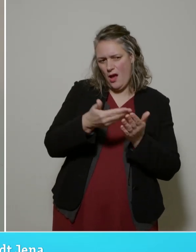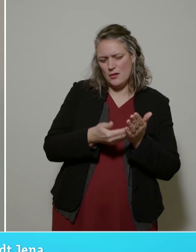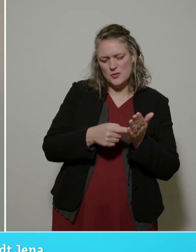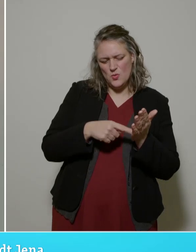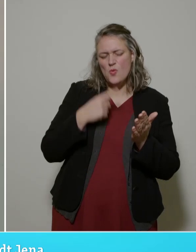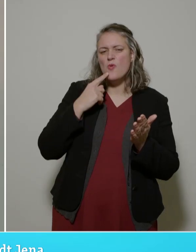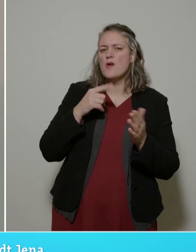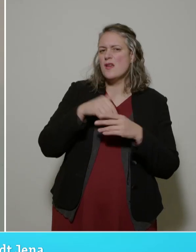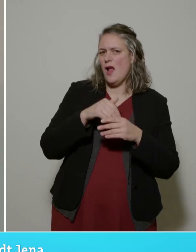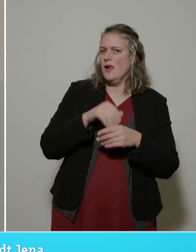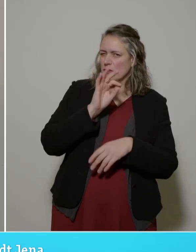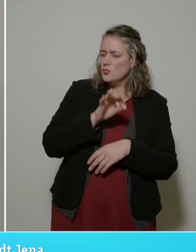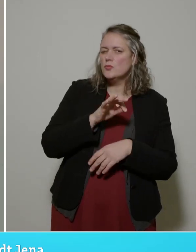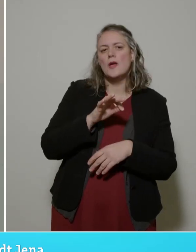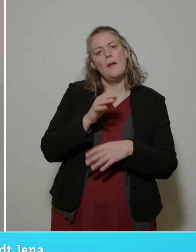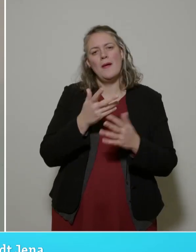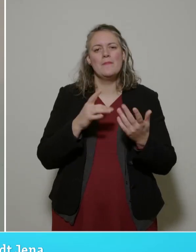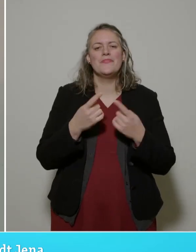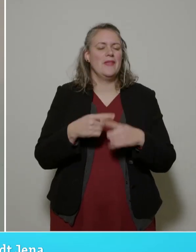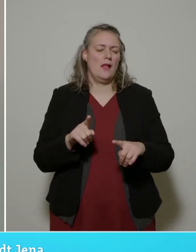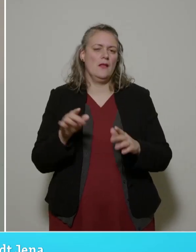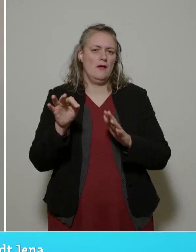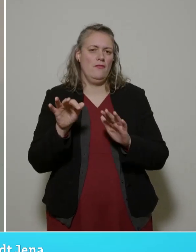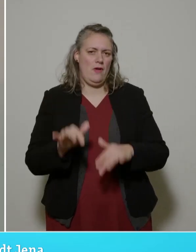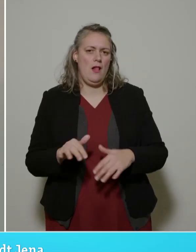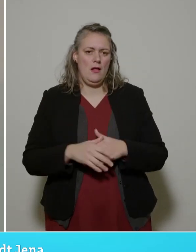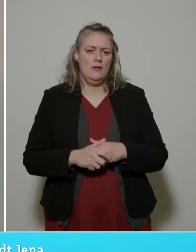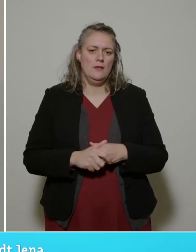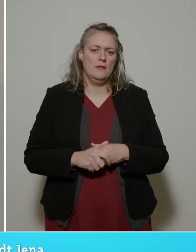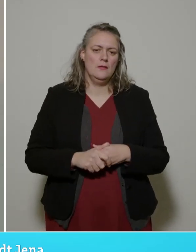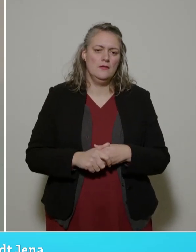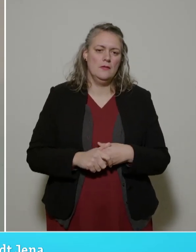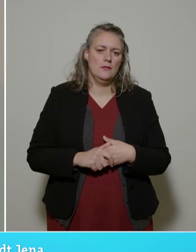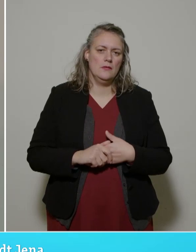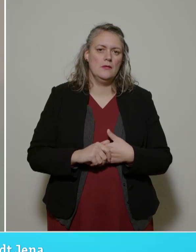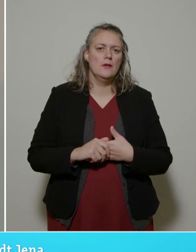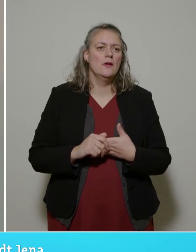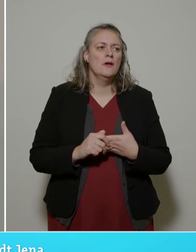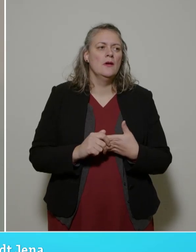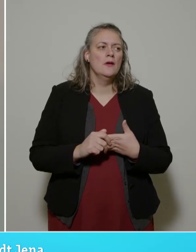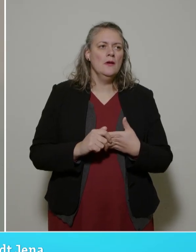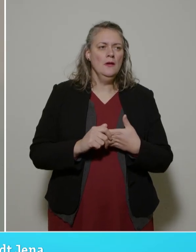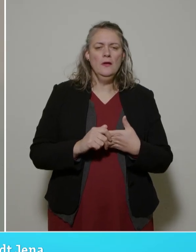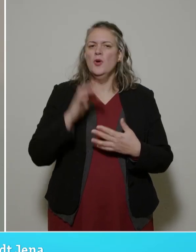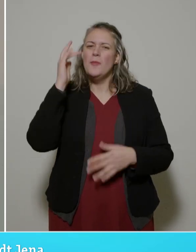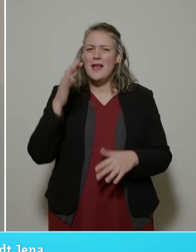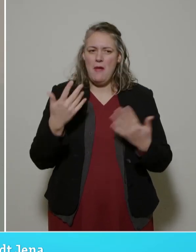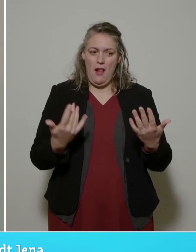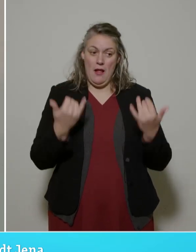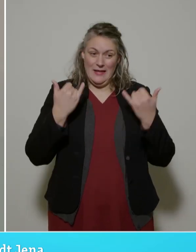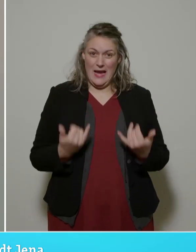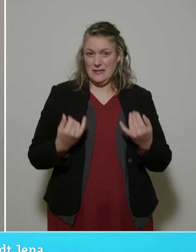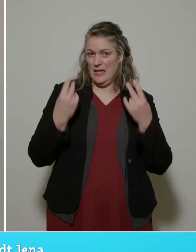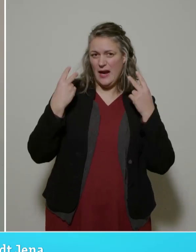vertreten worden ist. Ich möchte aber auf einen anderen Punkt eingehen. Wie relevant ist das denn?